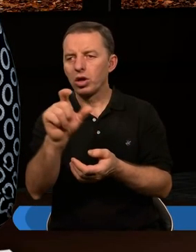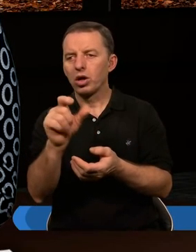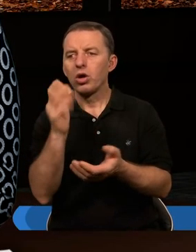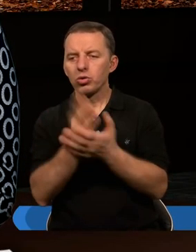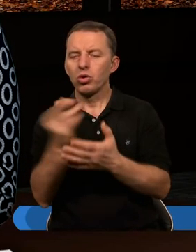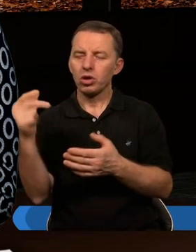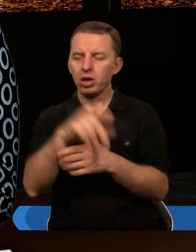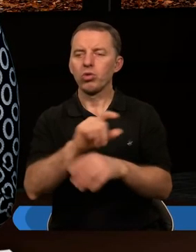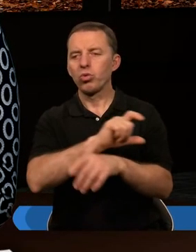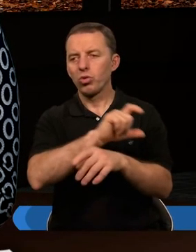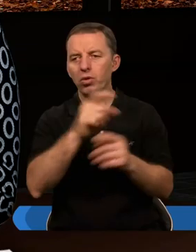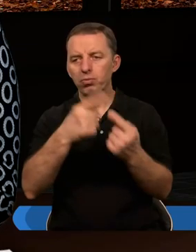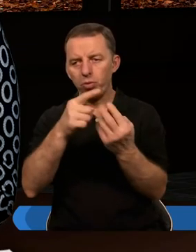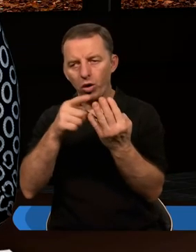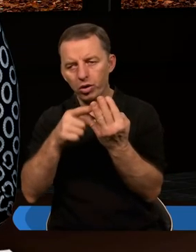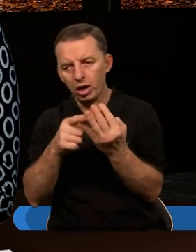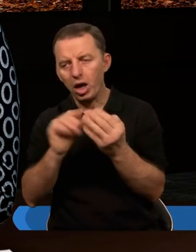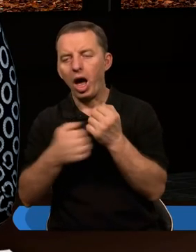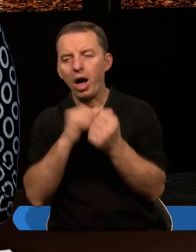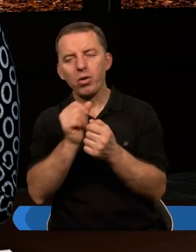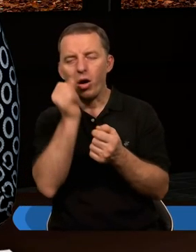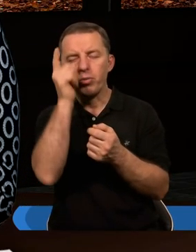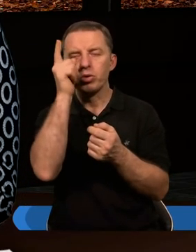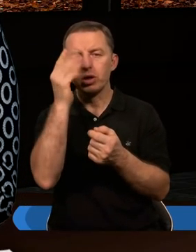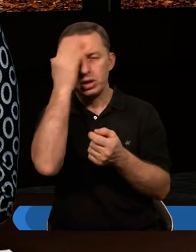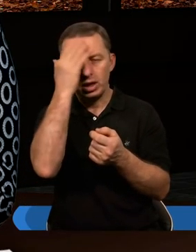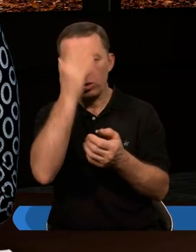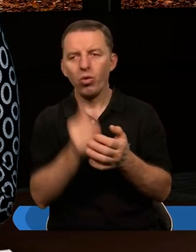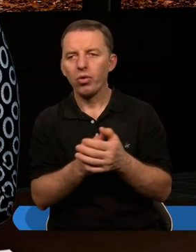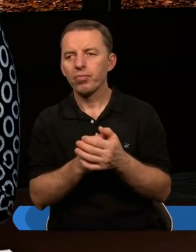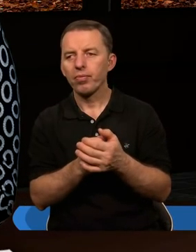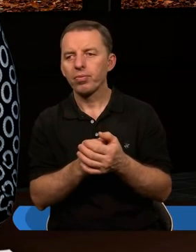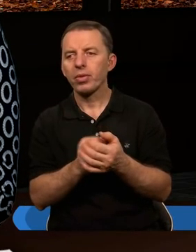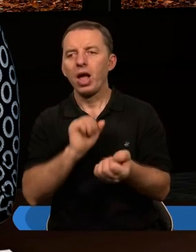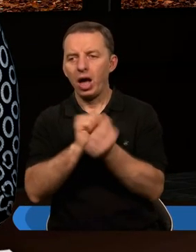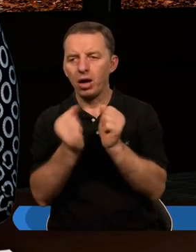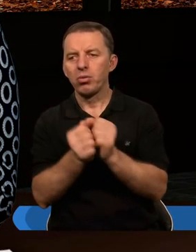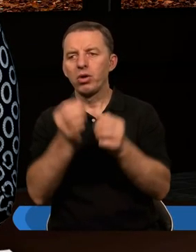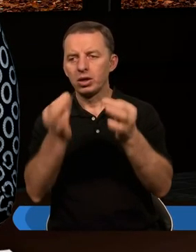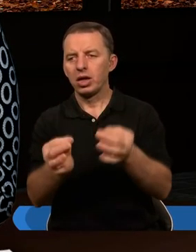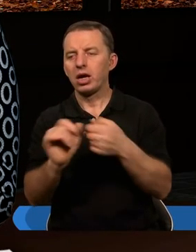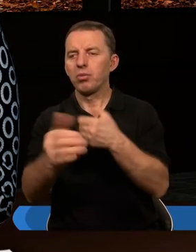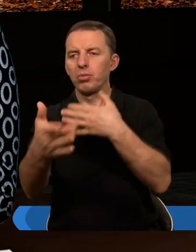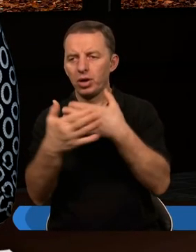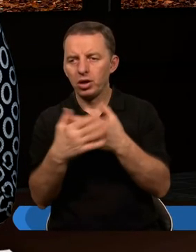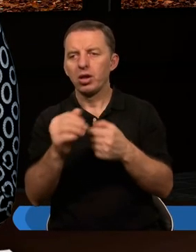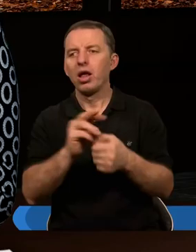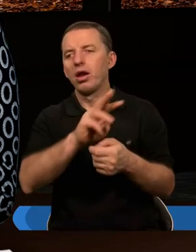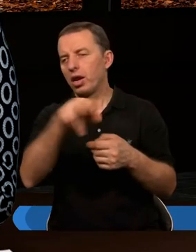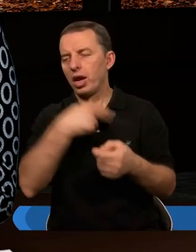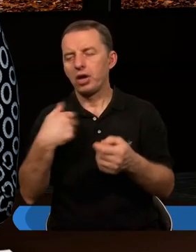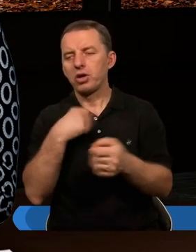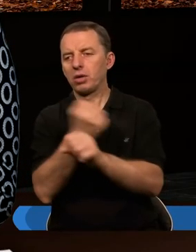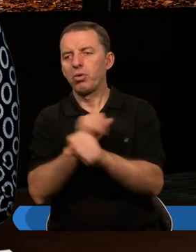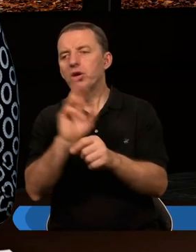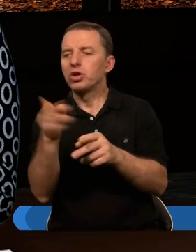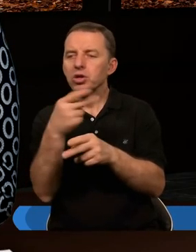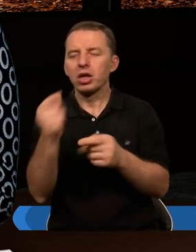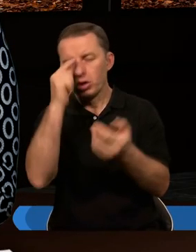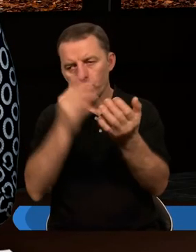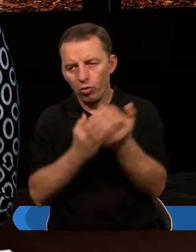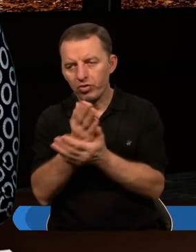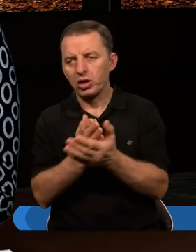że już nadeszła pora, abyście się ze snu obudzili, albowiem teraz bliższe jest nasze zbawienie, niż kiedy